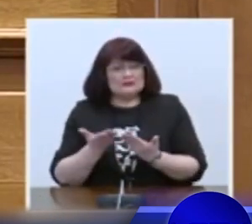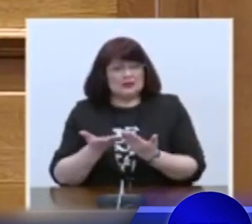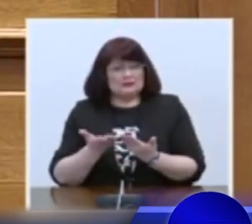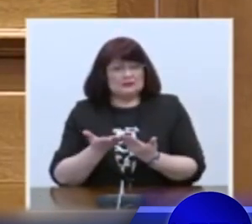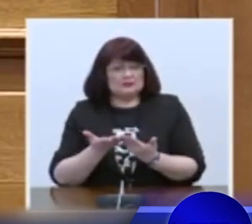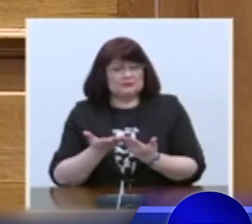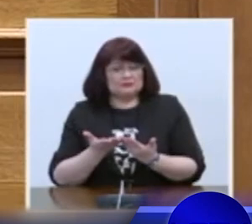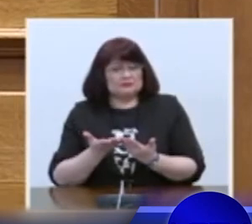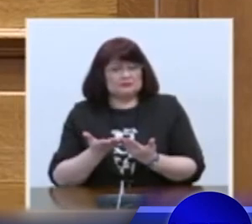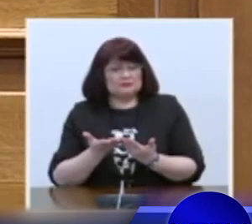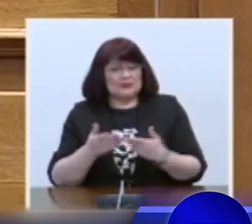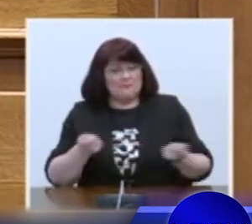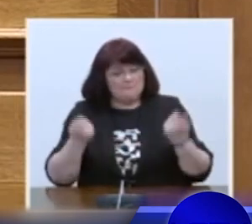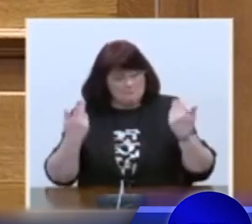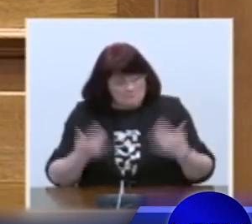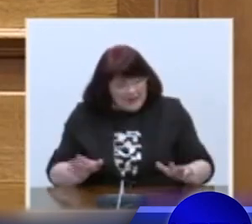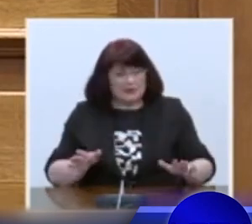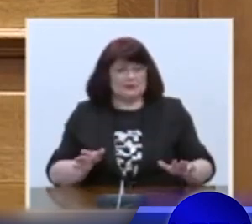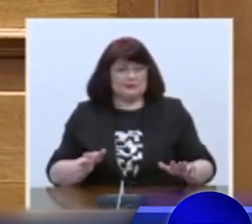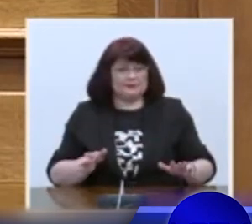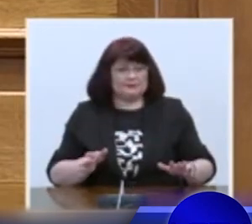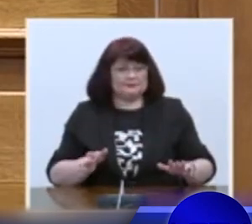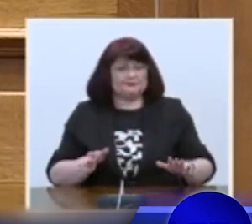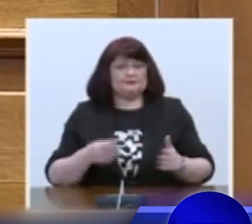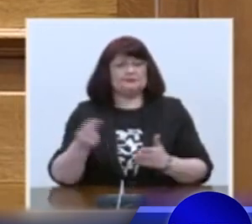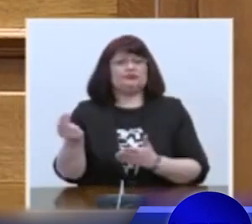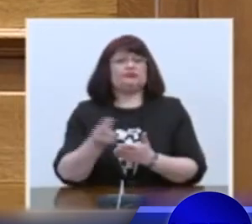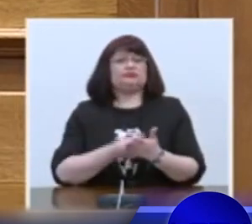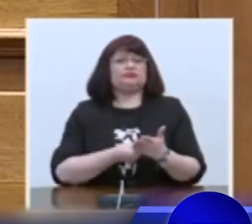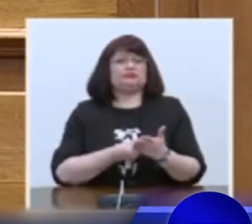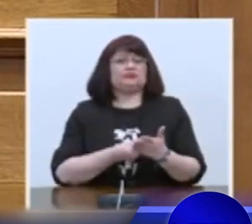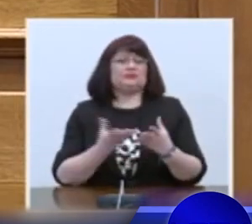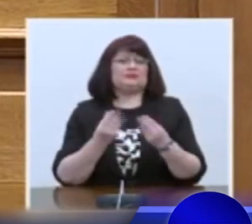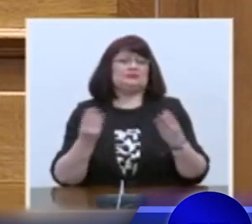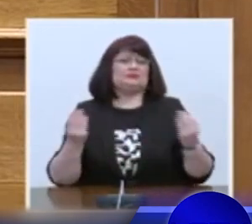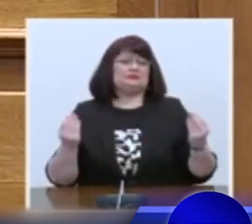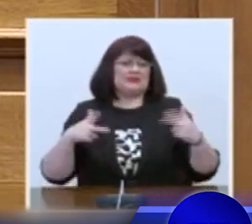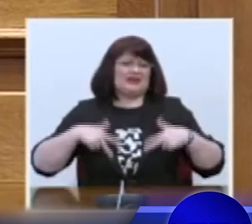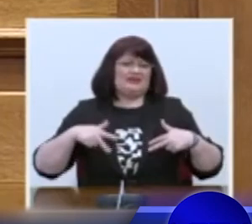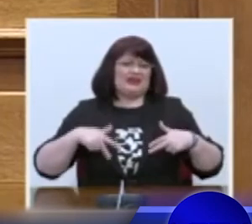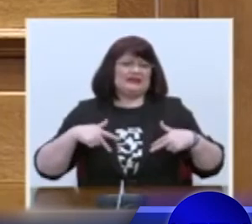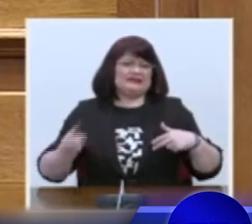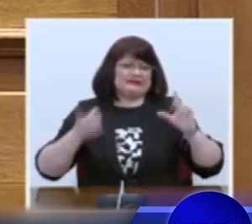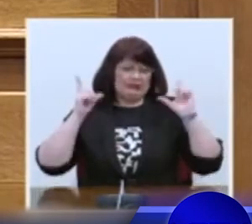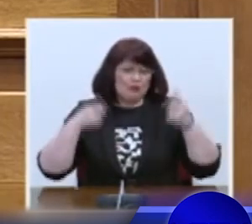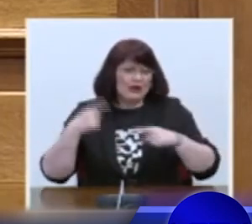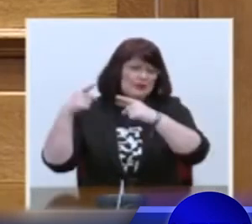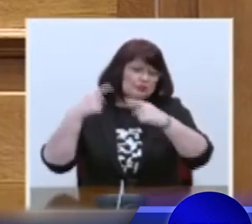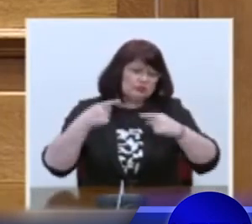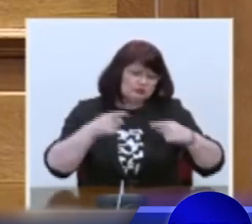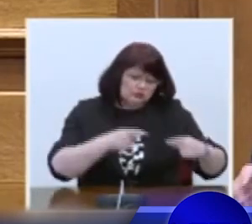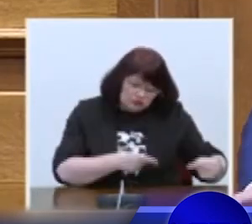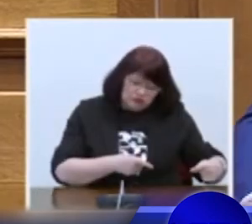της αμηχανίας σας είναι ότι η συντριπτική πλειοψηφία της ελληνικής κοινωνίας βιώνει εξαιτίας των πολιτικών σας μια πρωτοφανή λέλαπα σε νοικοκυριά